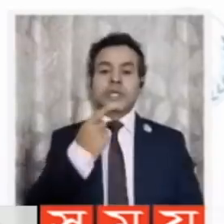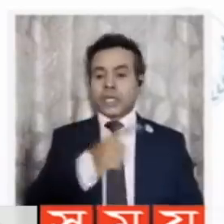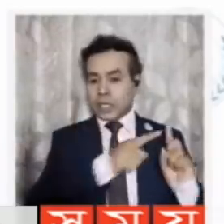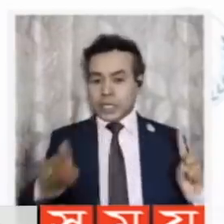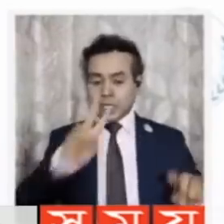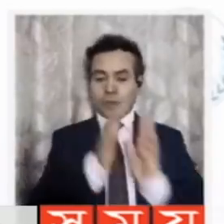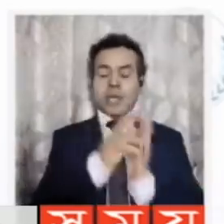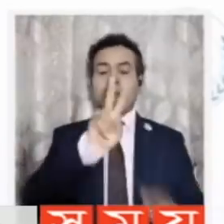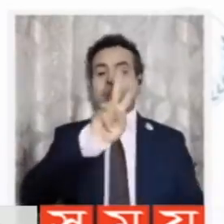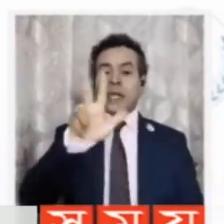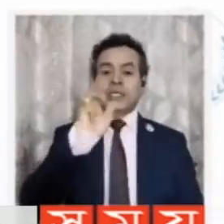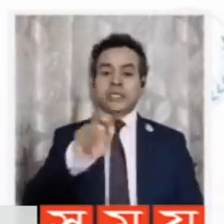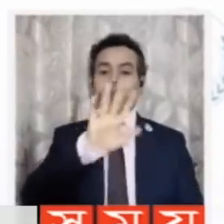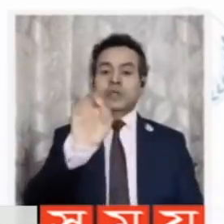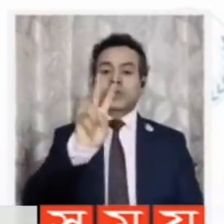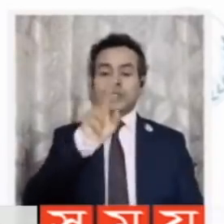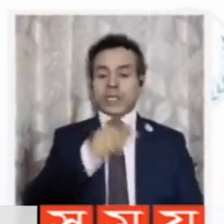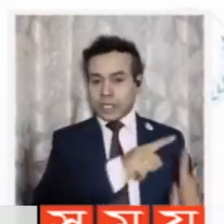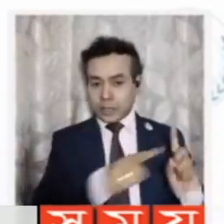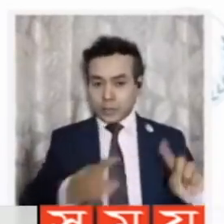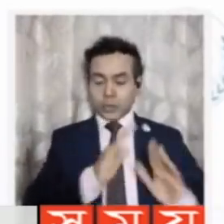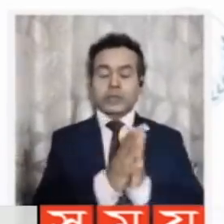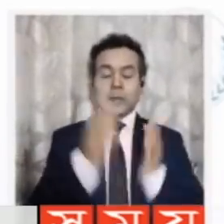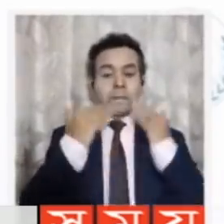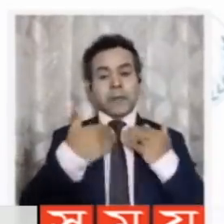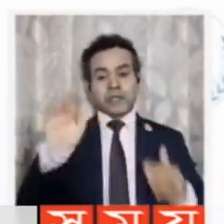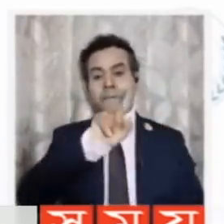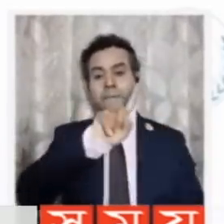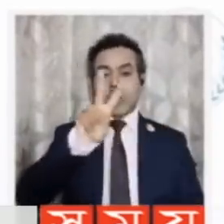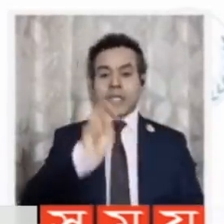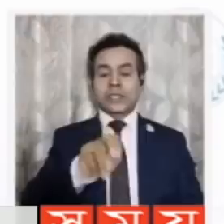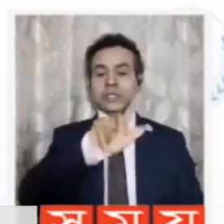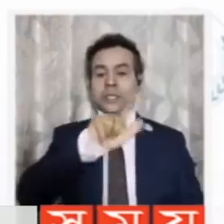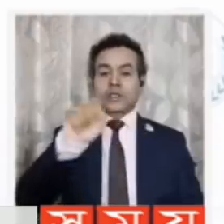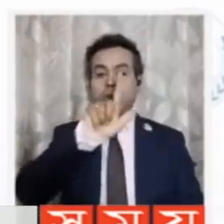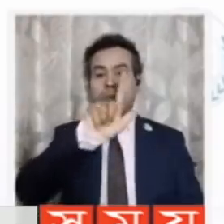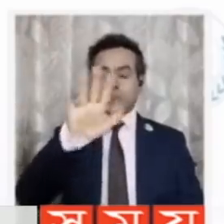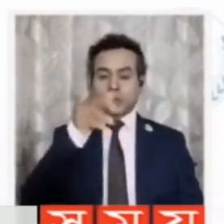28502 জন, এ পর্যন্ত ছাড় পেয়েছেন 12775 জন, বর্তমানে আইসোলেশনে আছেন